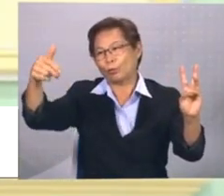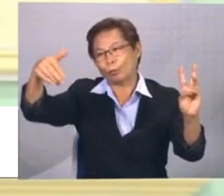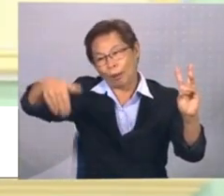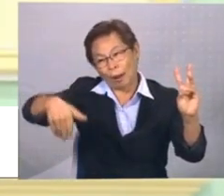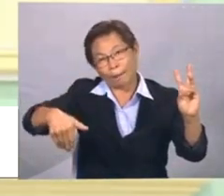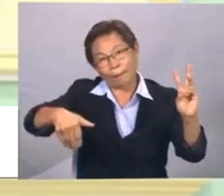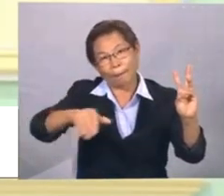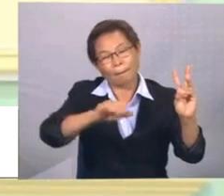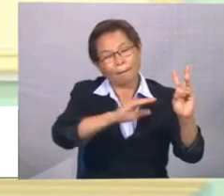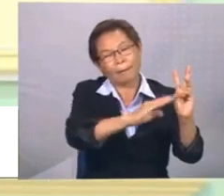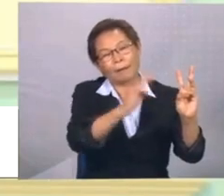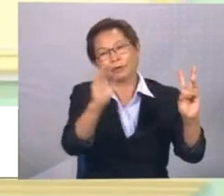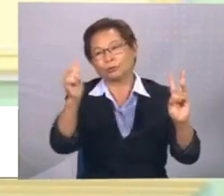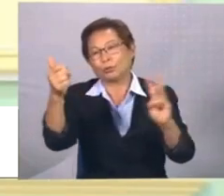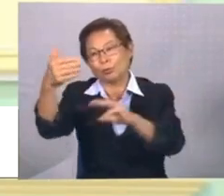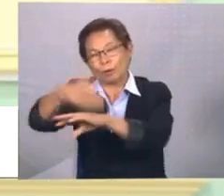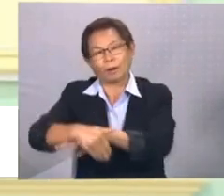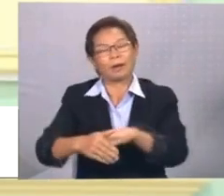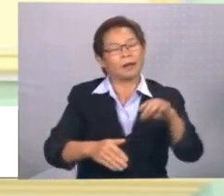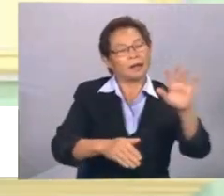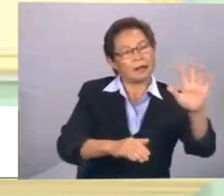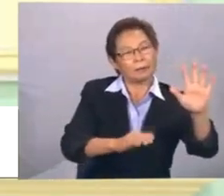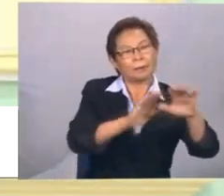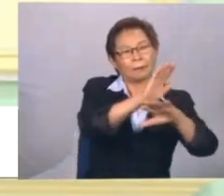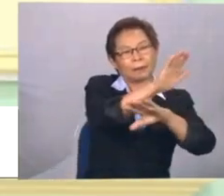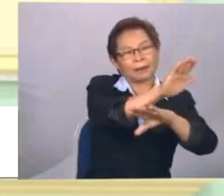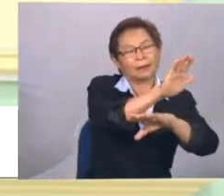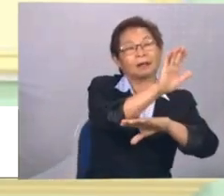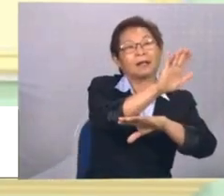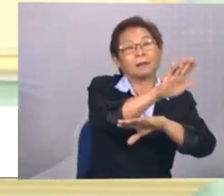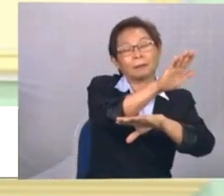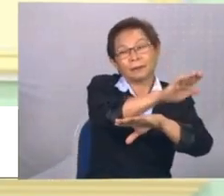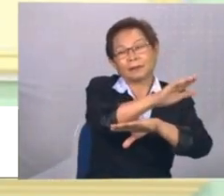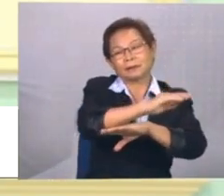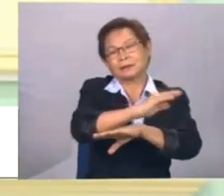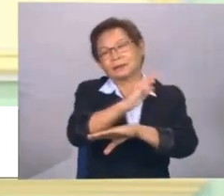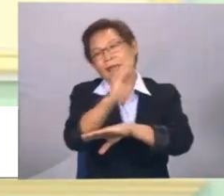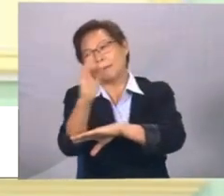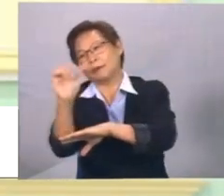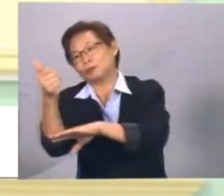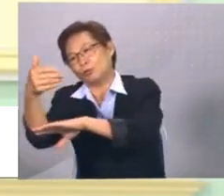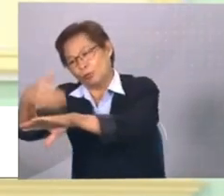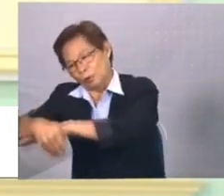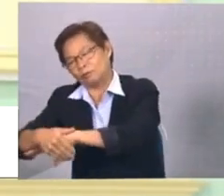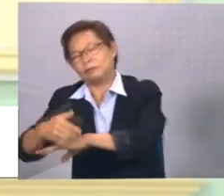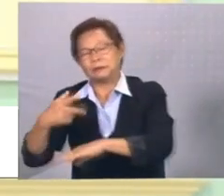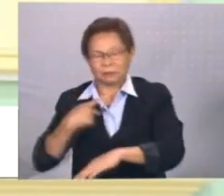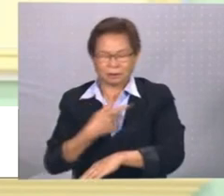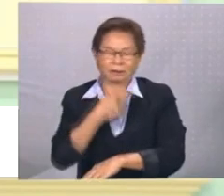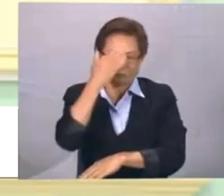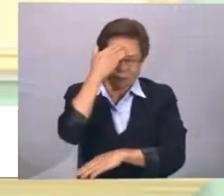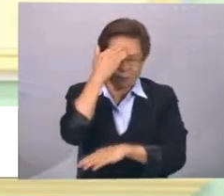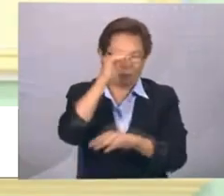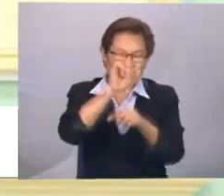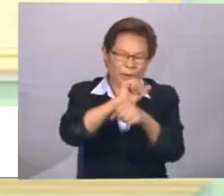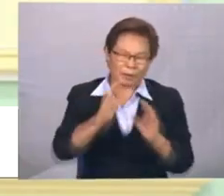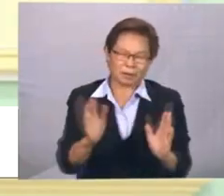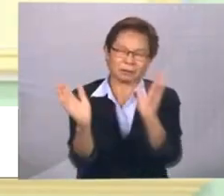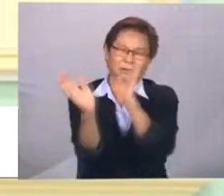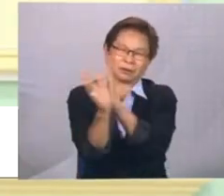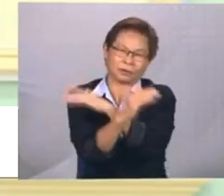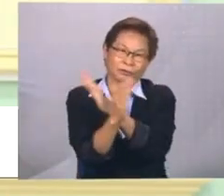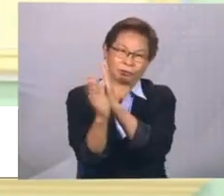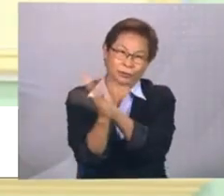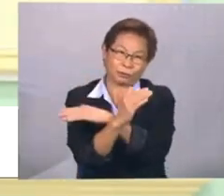dan juga daripada 5 petang hingga 10 malam kita paham ada kecil yang sifatnya